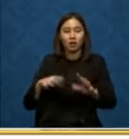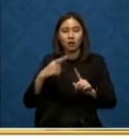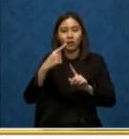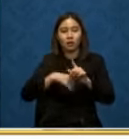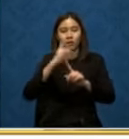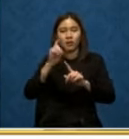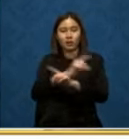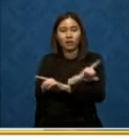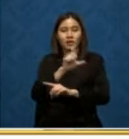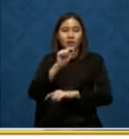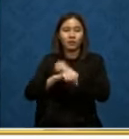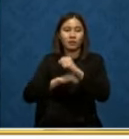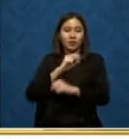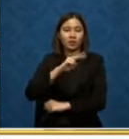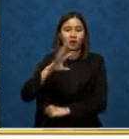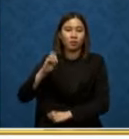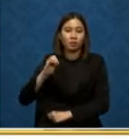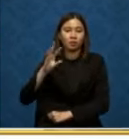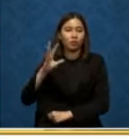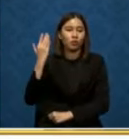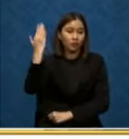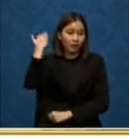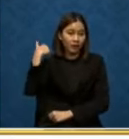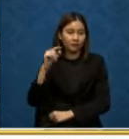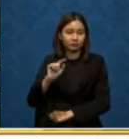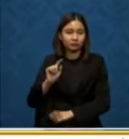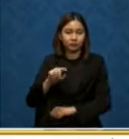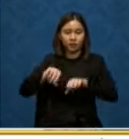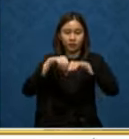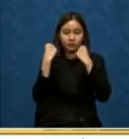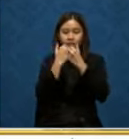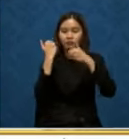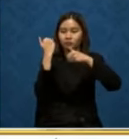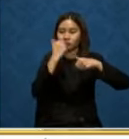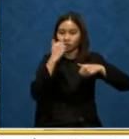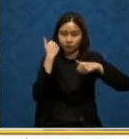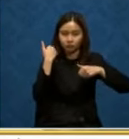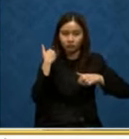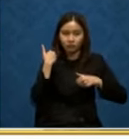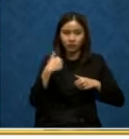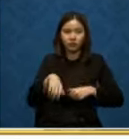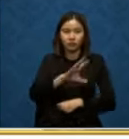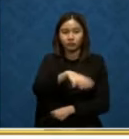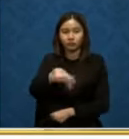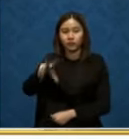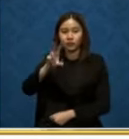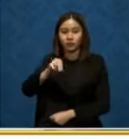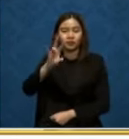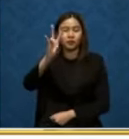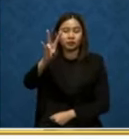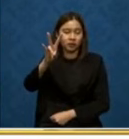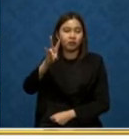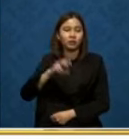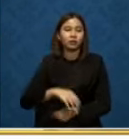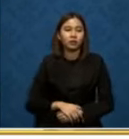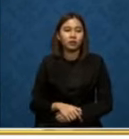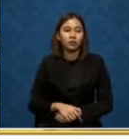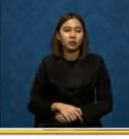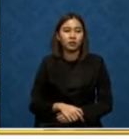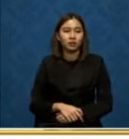สิงหาคม 2566ที่ผ่านมาสมาคมชาวไร่อ้อยทั้ง 37สมาคมและ 4องค์กร